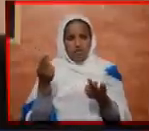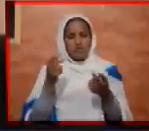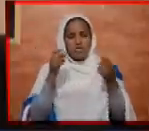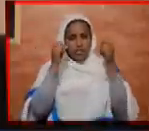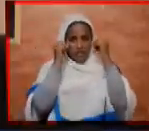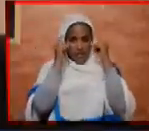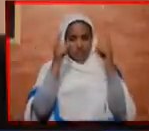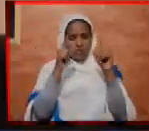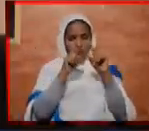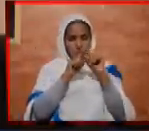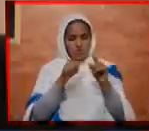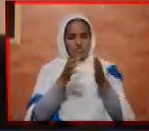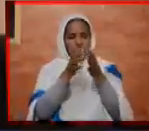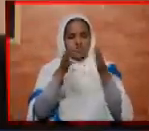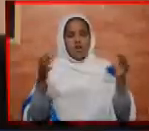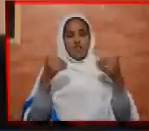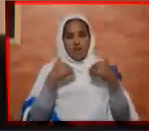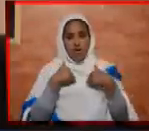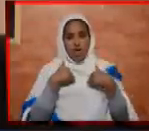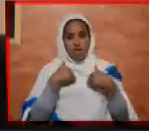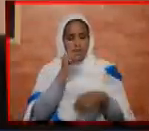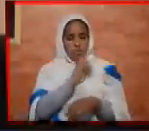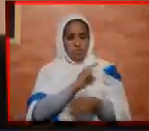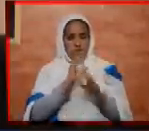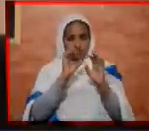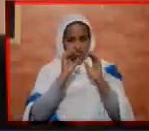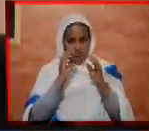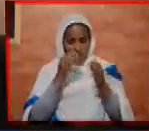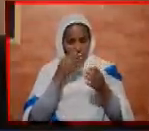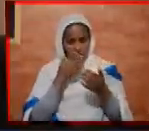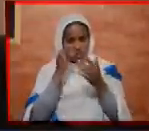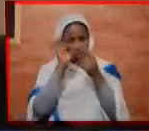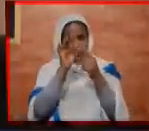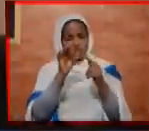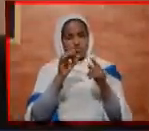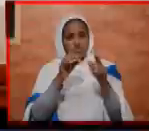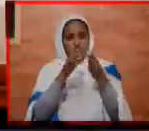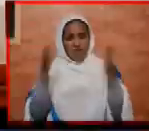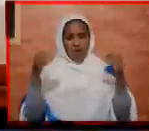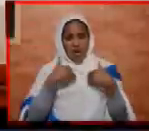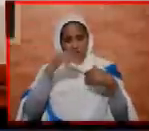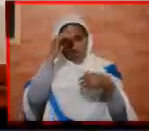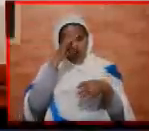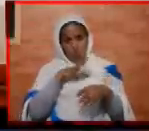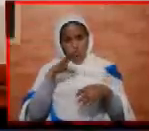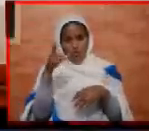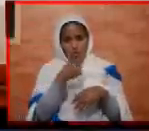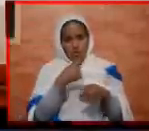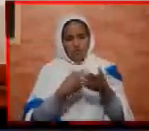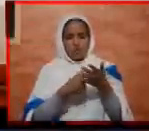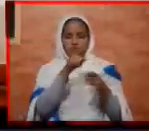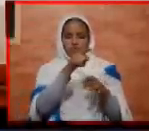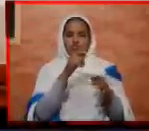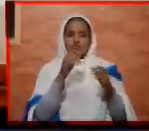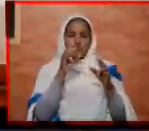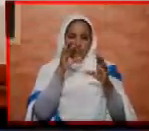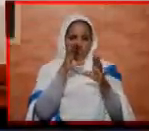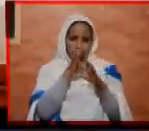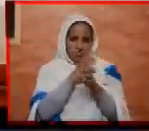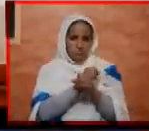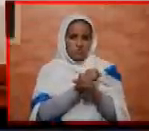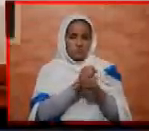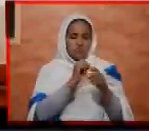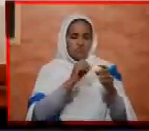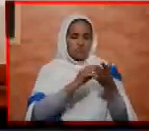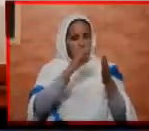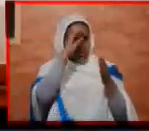ግንዛቤው ግን ሰፋ ያለ ከሆነ እቅዱ ሰፋ ያለ ከሆነ ምንም የሚያመጣው ተጽዕኖ የለም። ወልቱ የሚጨርሰው ትልቅ ሰው